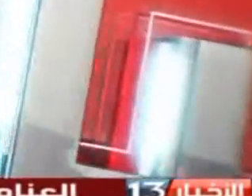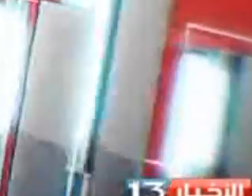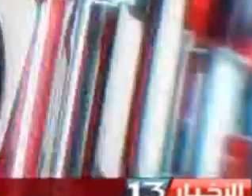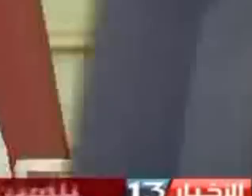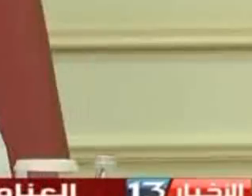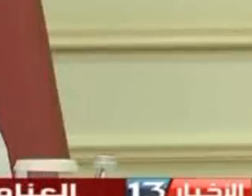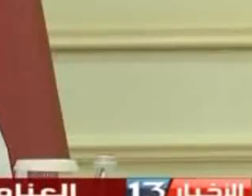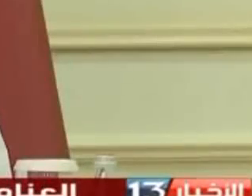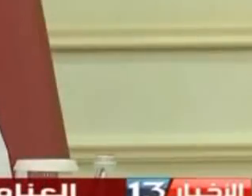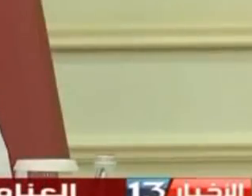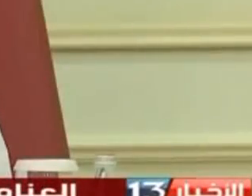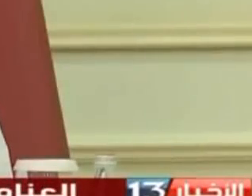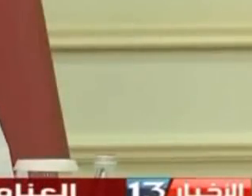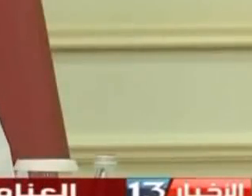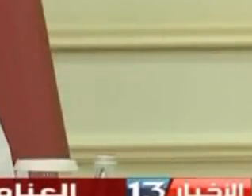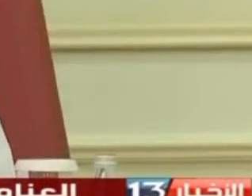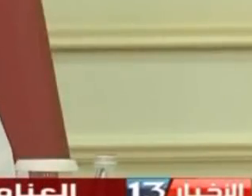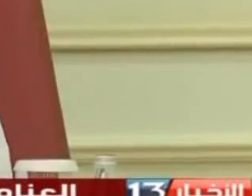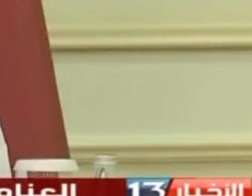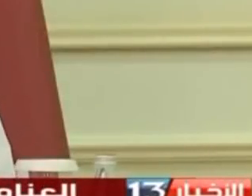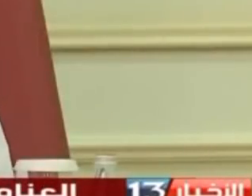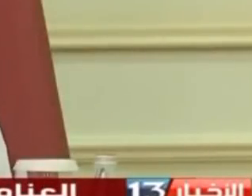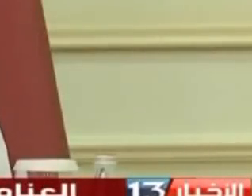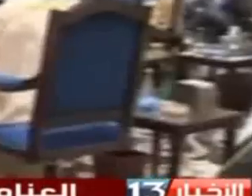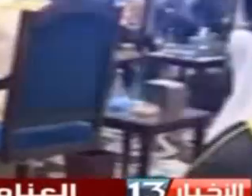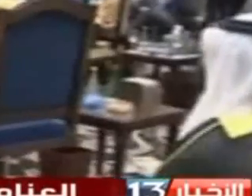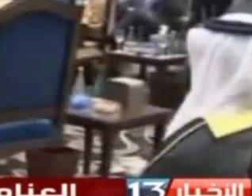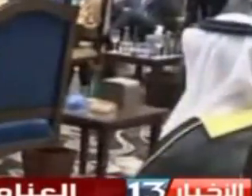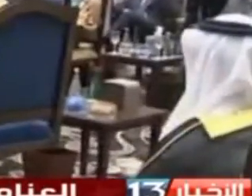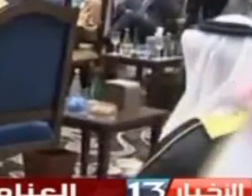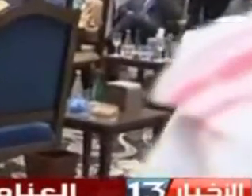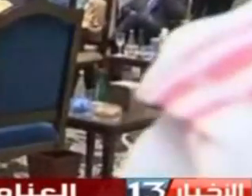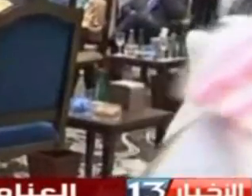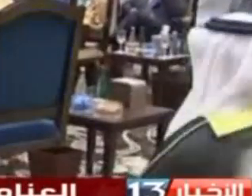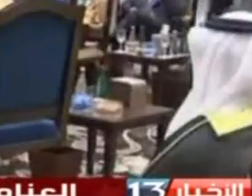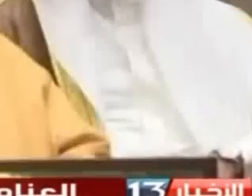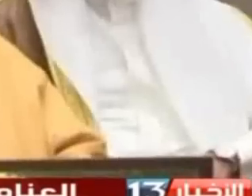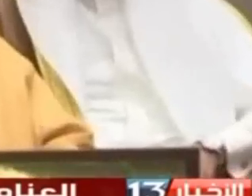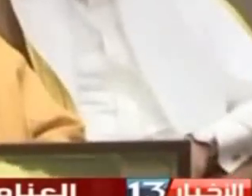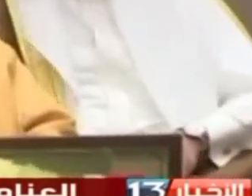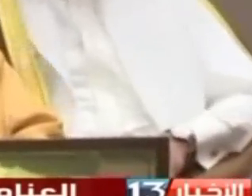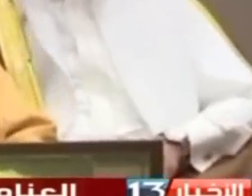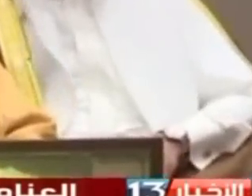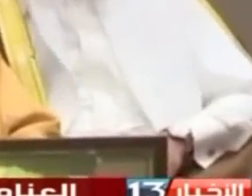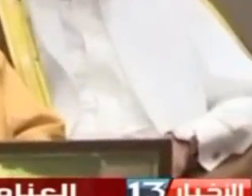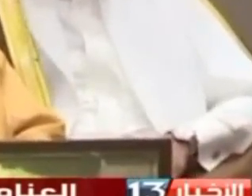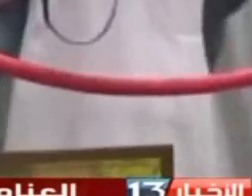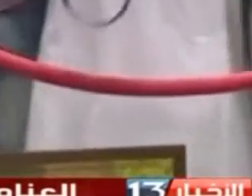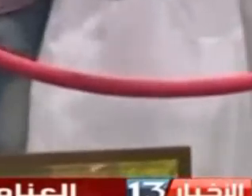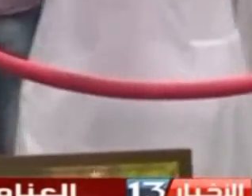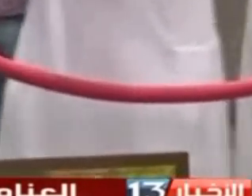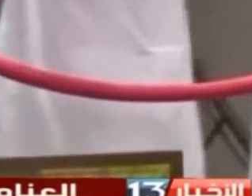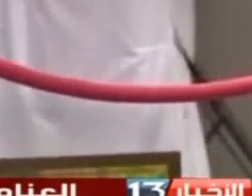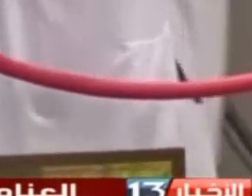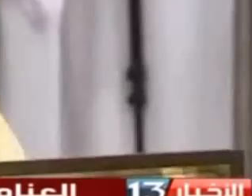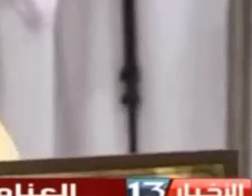قطر ترفض العرض المشروط الصادر عن وزراء خارجية الدول المقاطعة للحوار معها وتعتبر مطالبهم خرقا